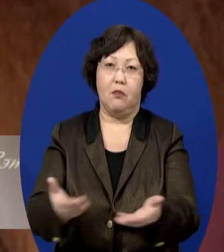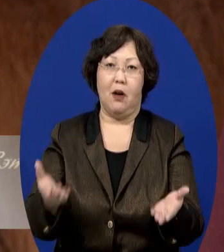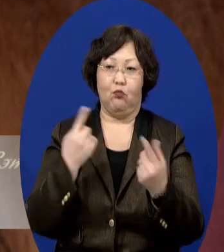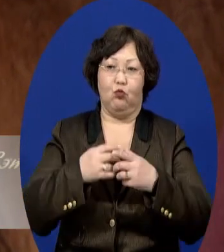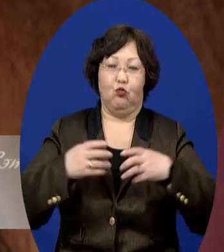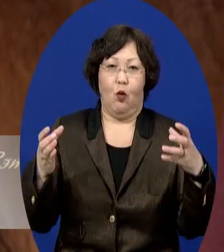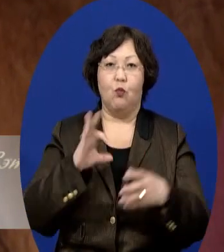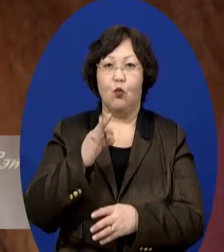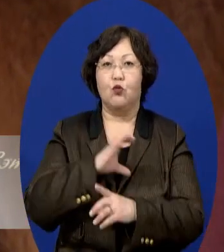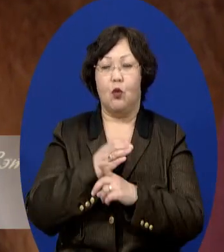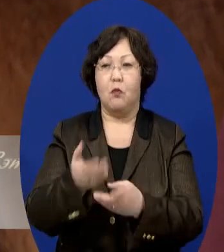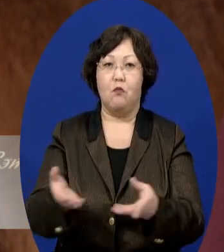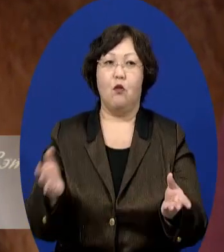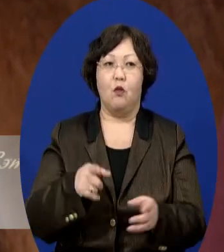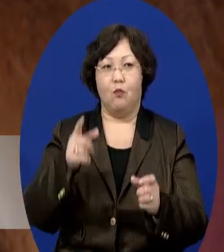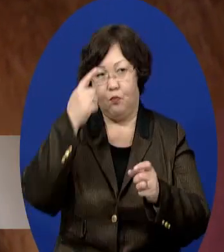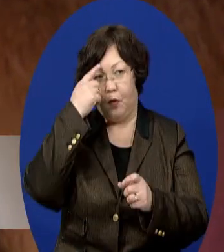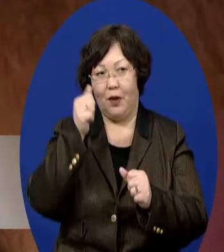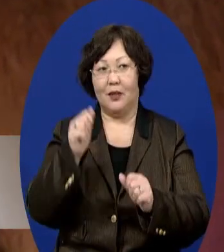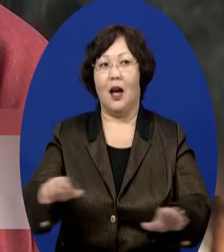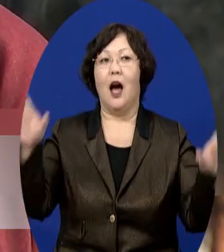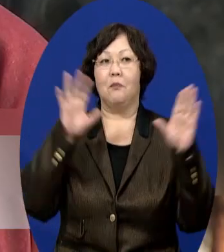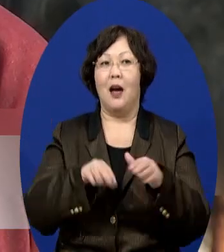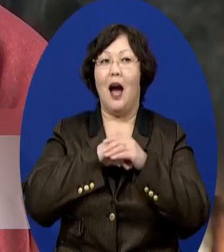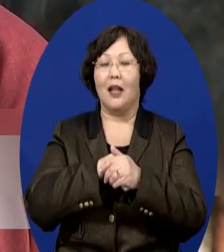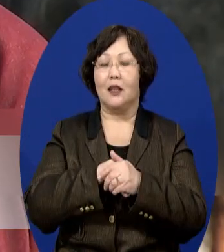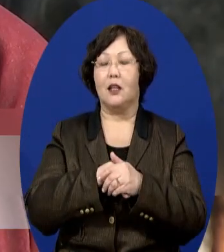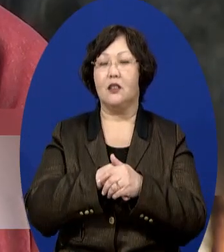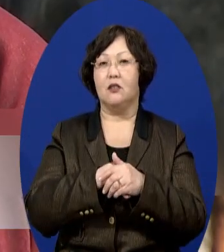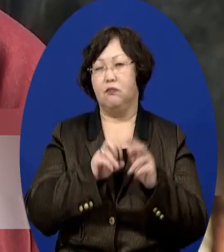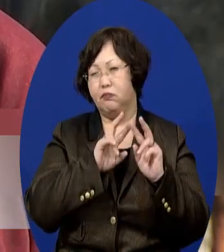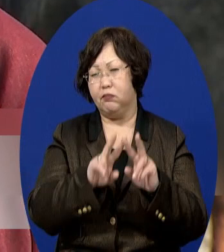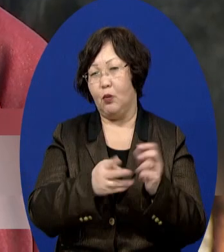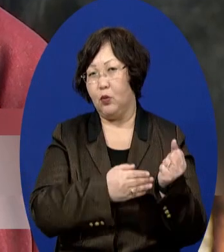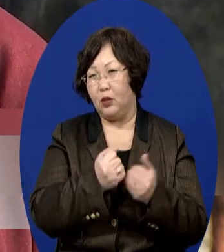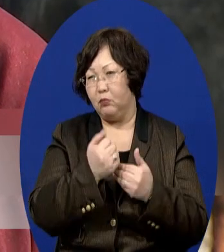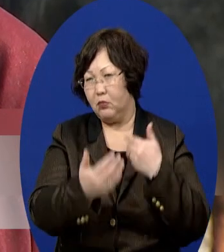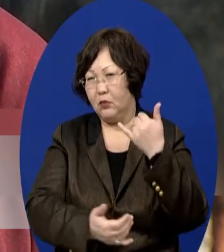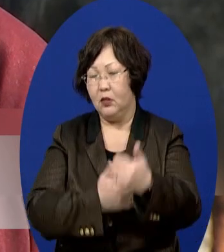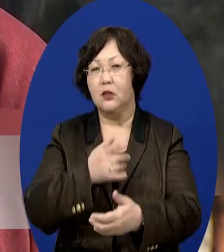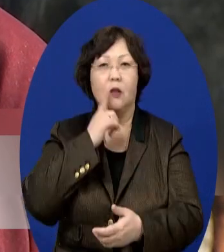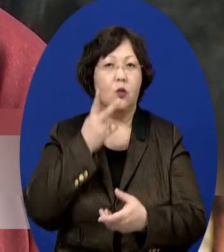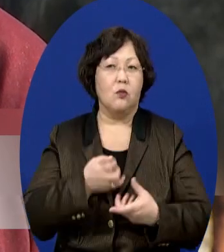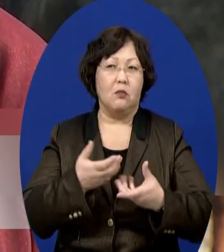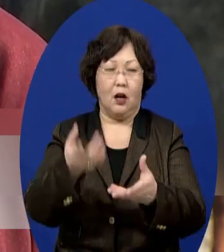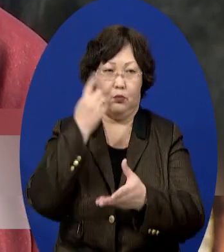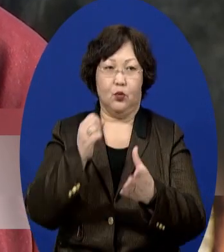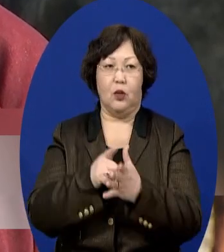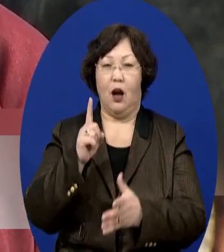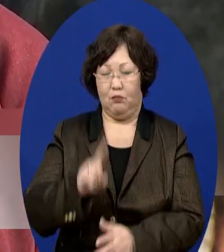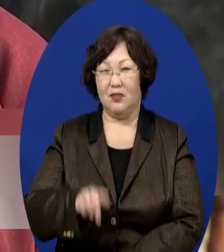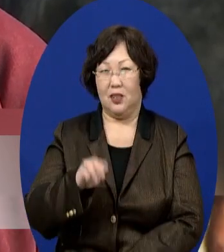одоо Монгол наадмаа хадгалж үлдэнэ гэдэг их чухал асуудал болоод байна да. Одоо ерөөсөө бидний хувьд хамгийн том чухал асуудал тэр болоод байна.